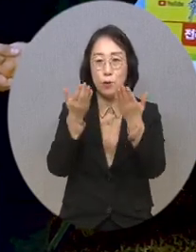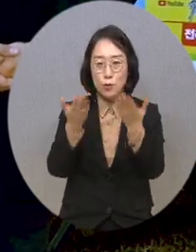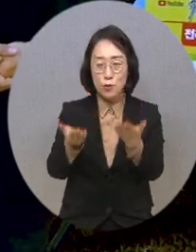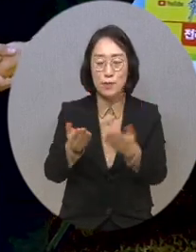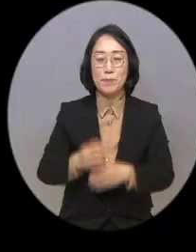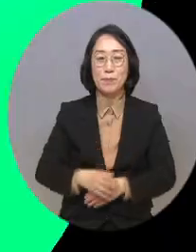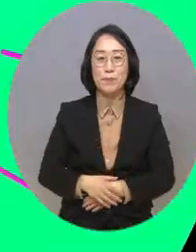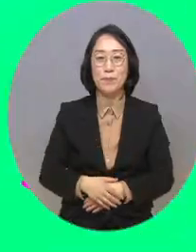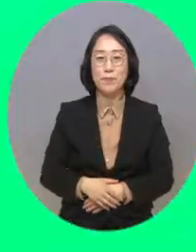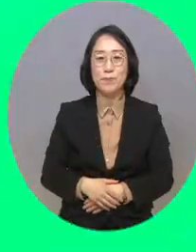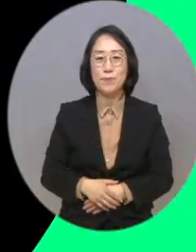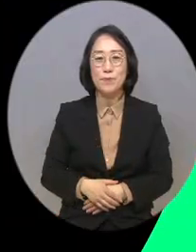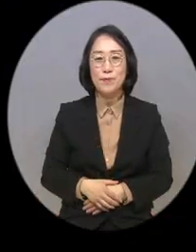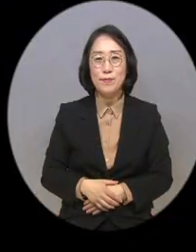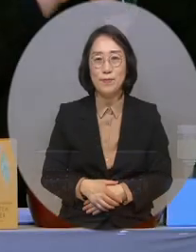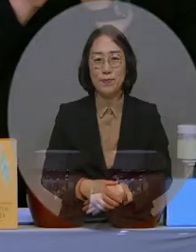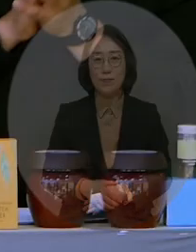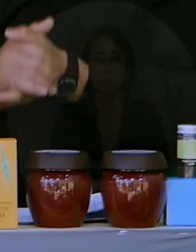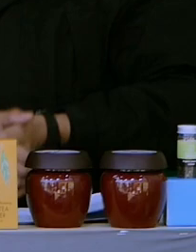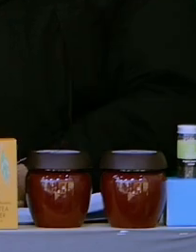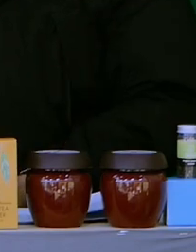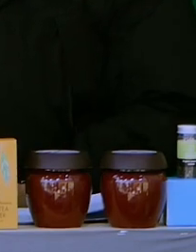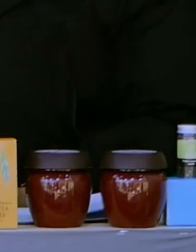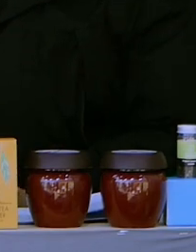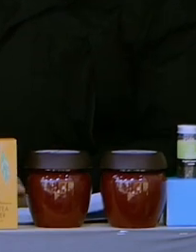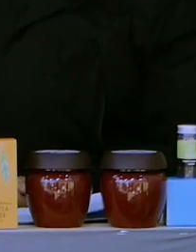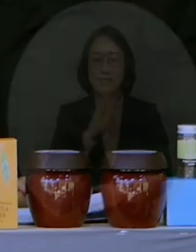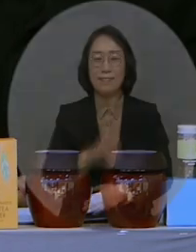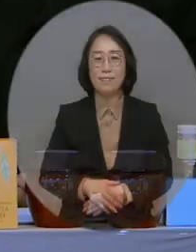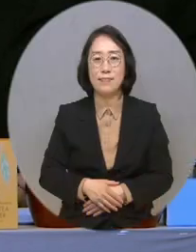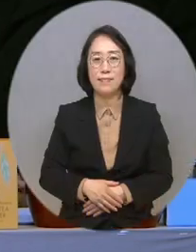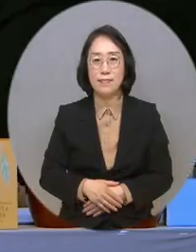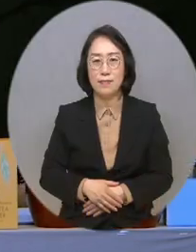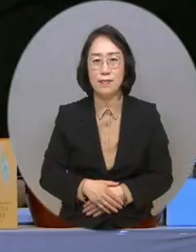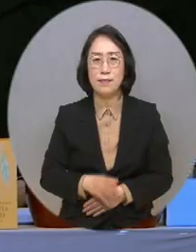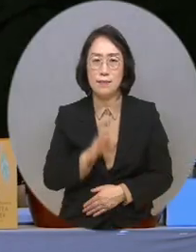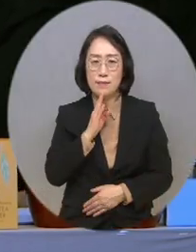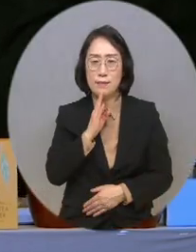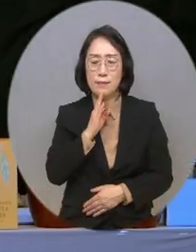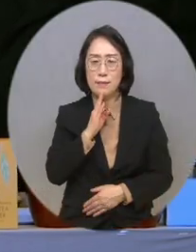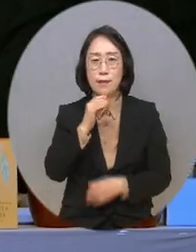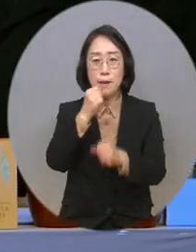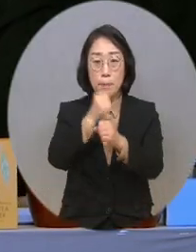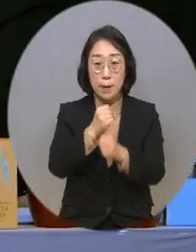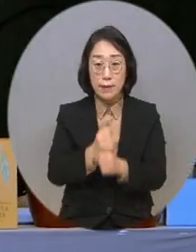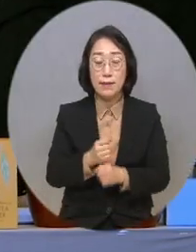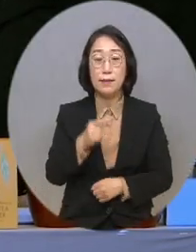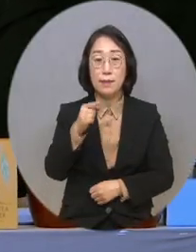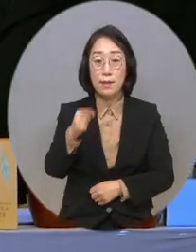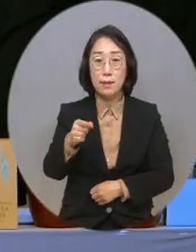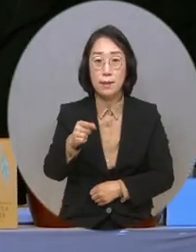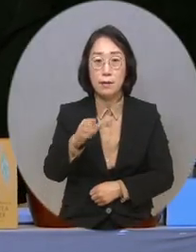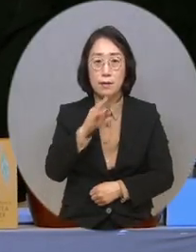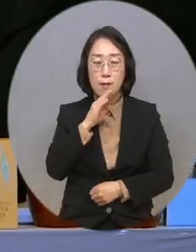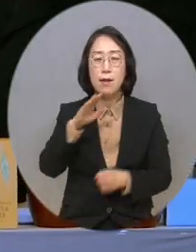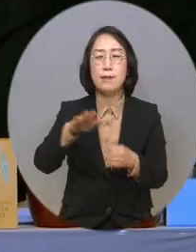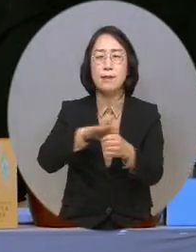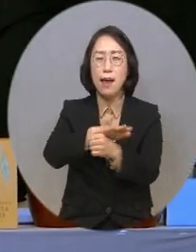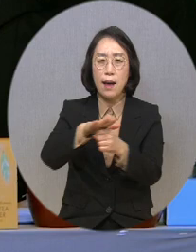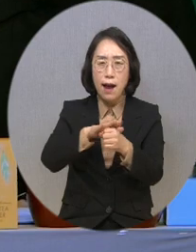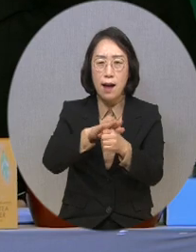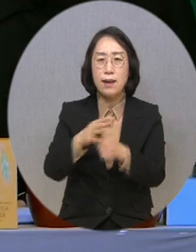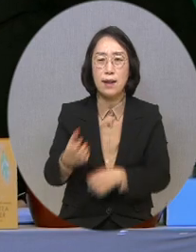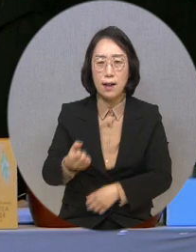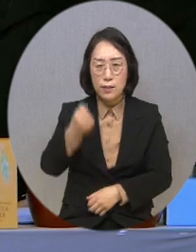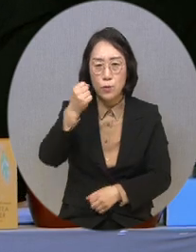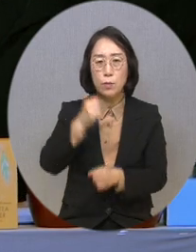짚어드리도록 하겠습니다. 진짜 정말 좋은 제품 많다. 그치? 네. 생산자가 얼마나 이 사랑을 갖고 애정을 갖고 짓는지